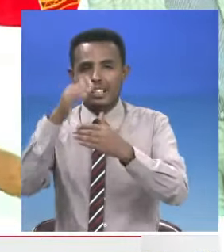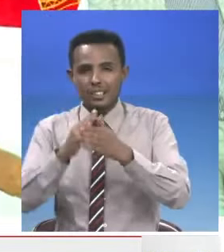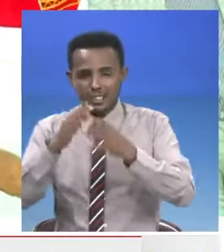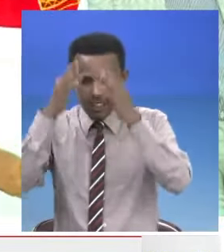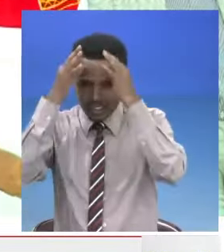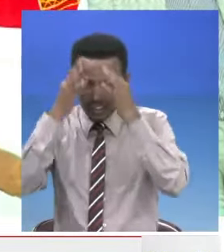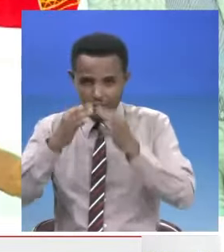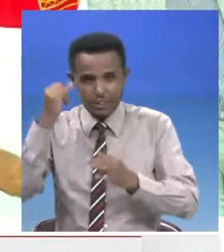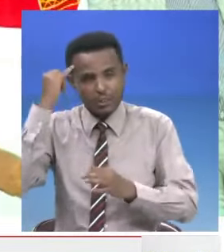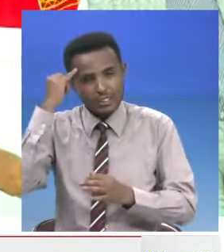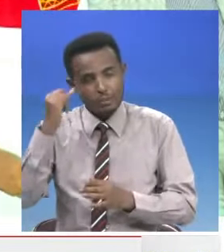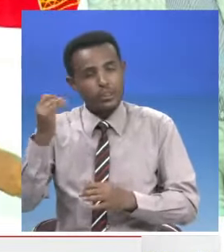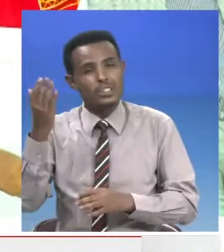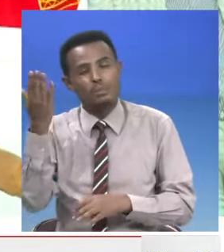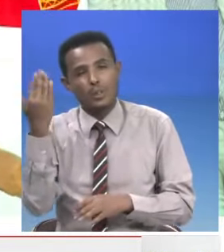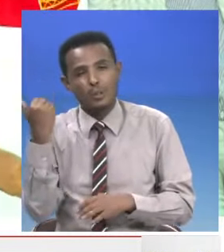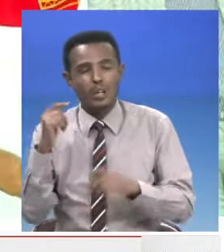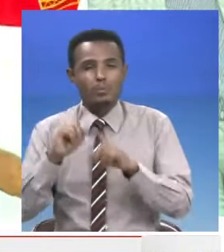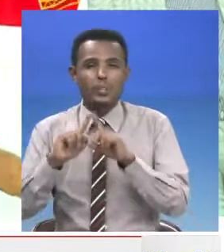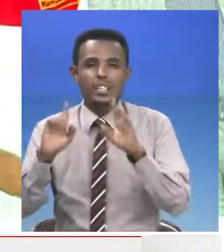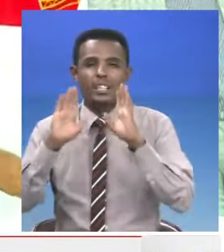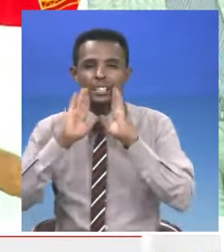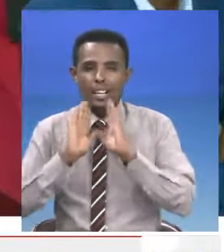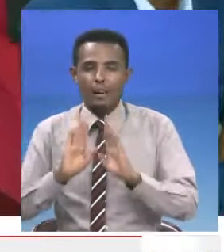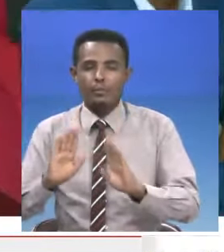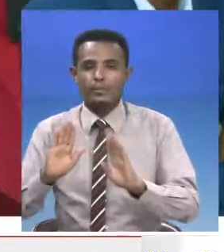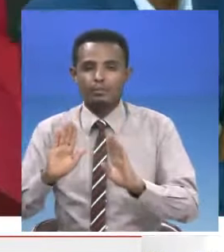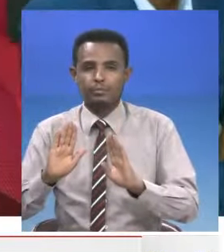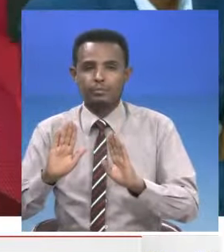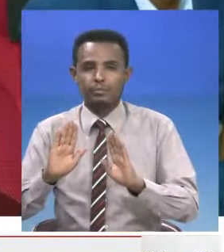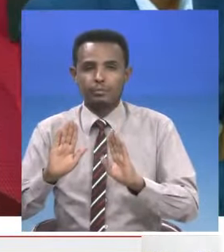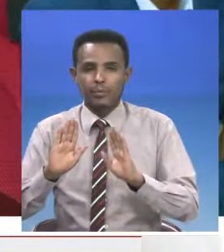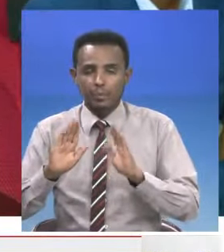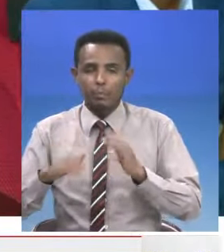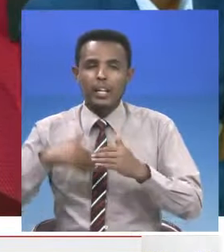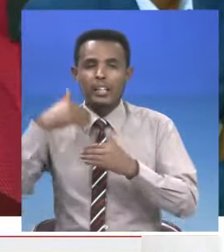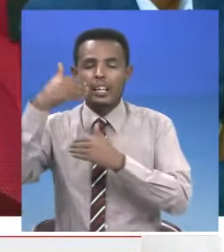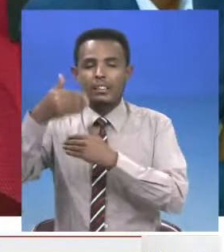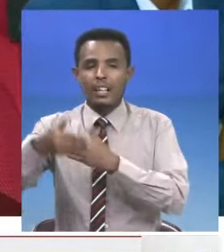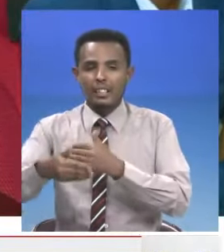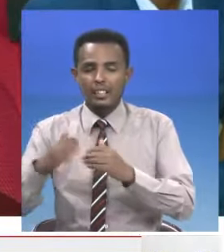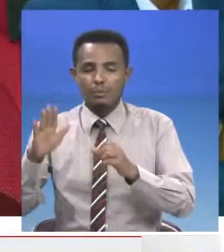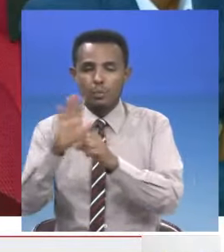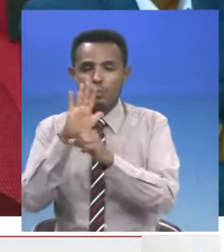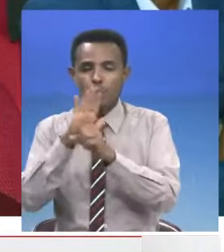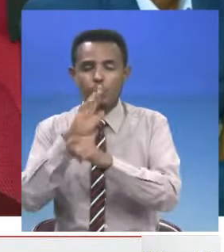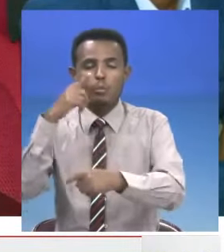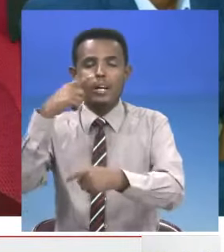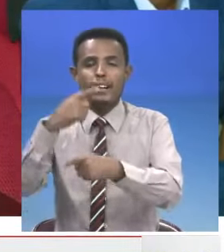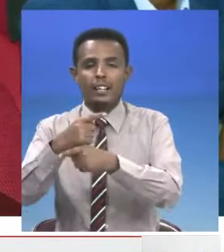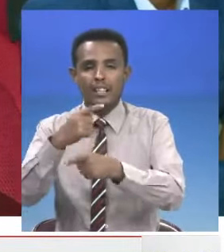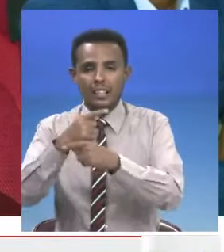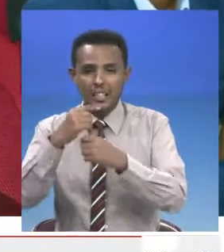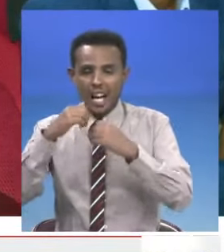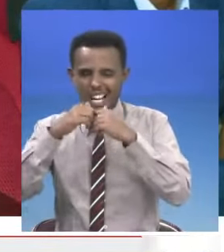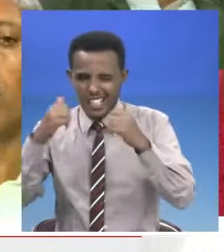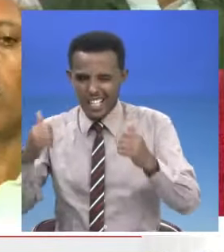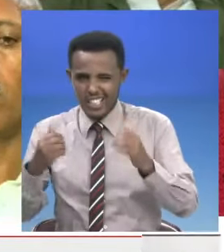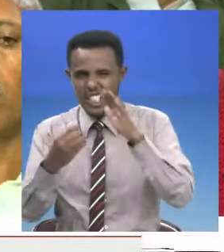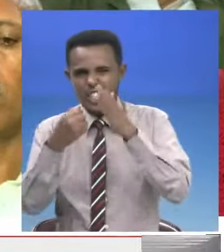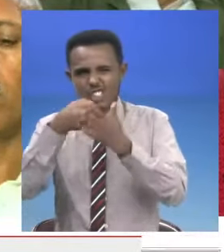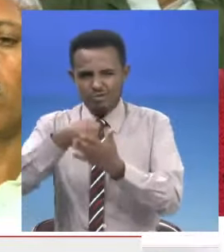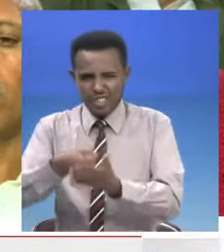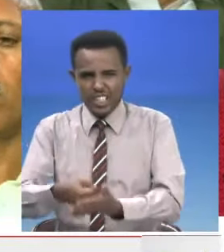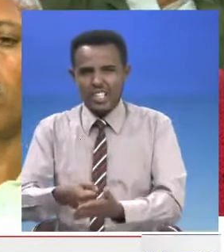የውሳኔ ሀሳቦች ነበሩ። በተለይ ሰላምን በቀጣይነት ሙሉ በሙሉ ማረጋገጥ፣ አግላይነትን፣